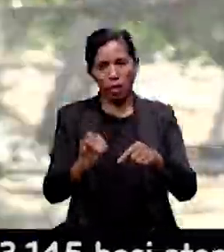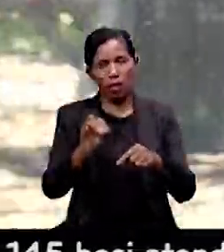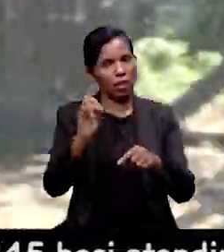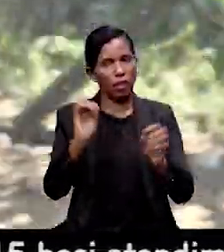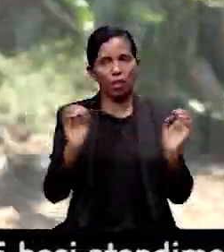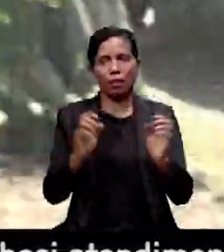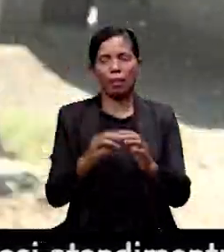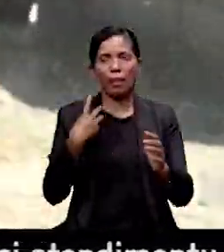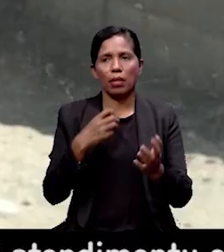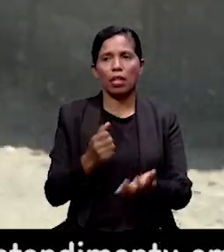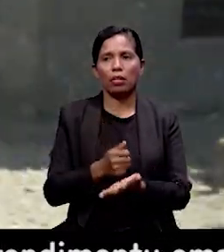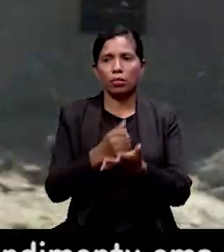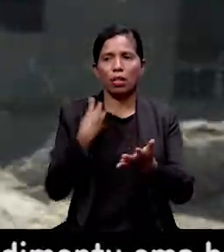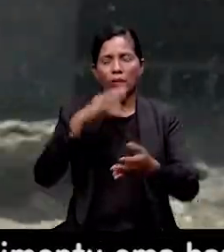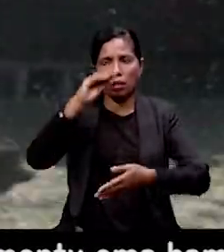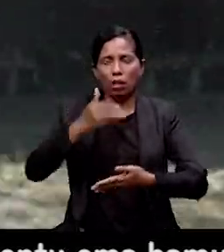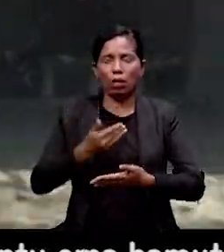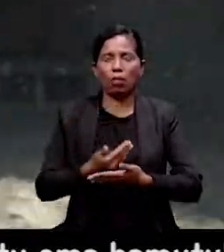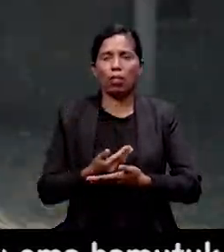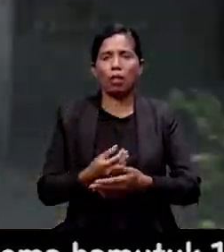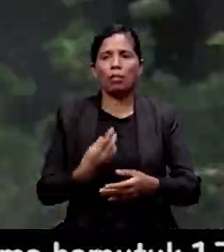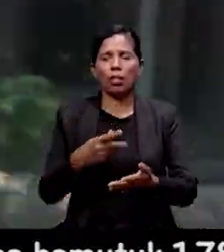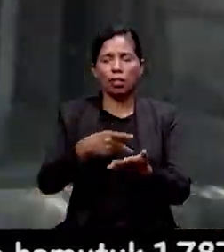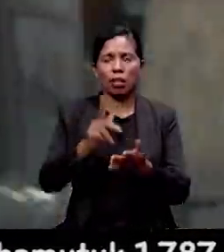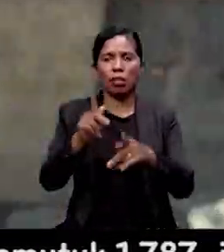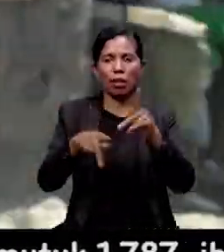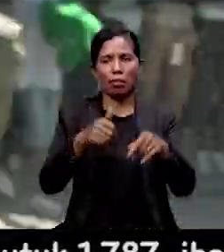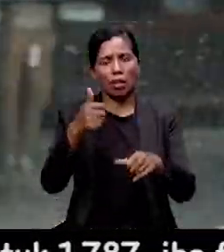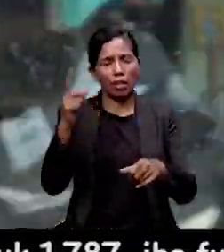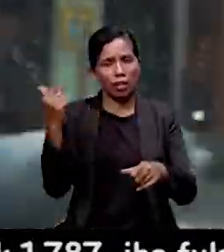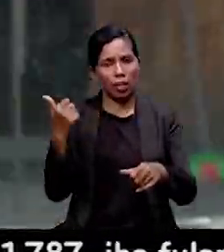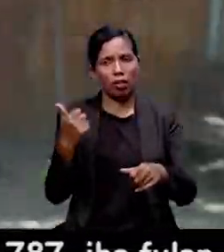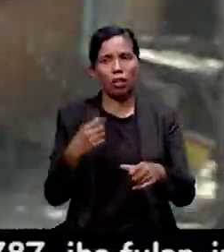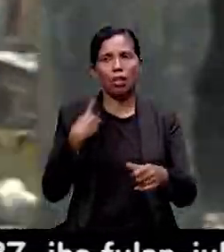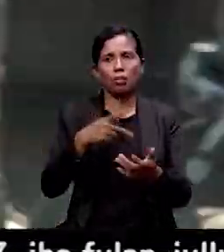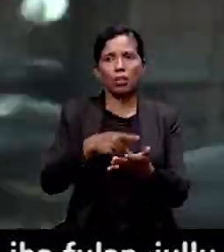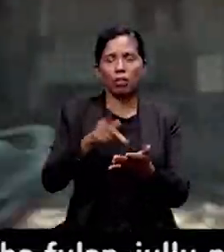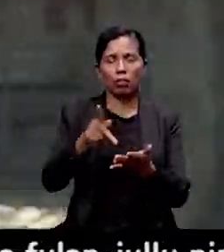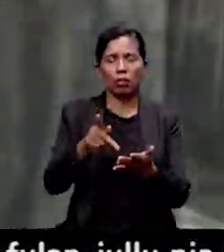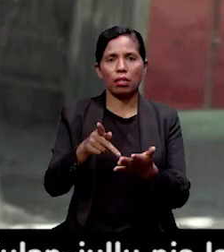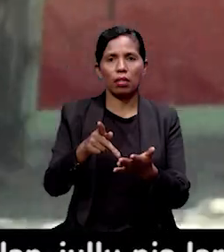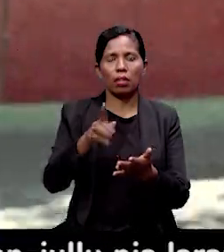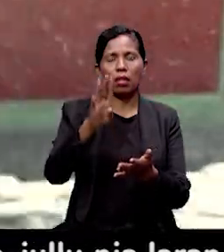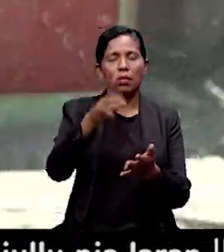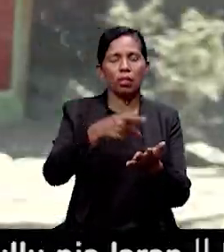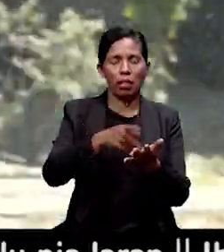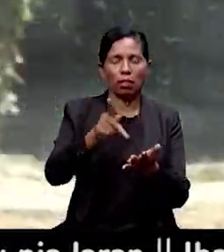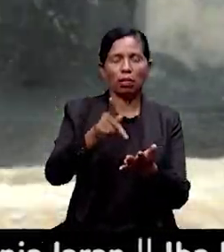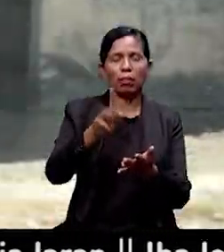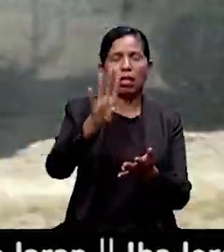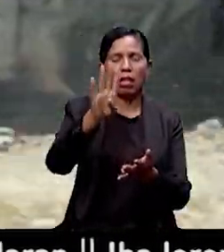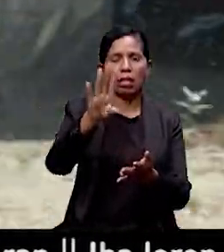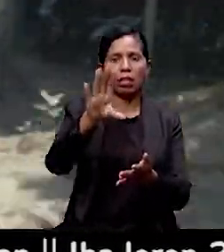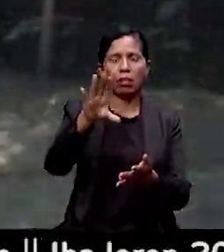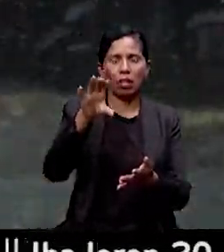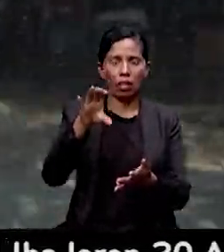ami lor sustenta mani oane ami an sam sai ba luga e mani an ami selu e mahusu 500 sampai 400 distritu la